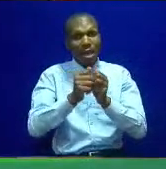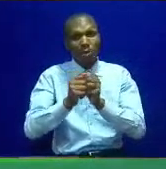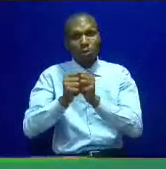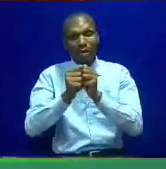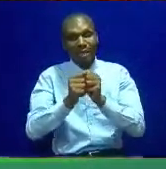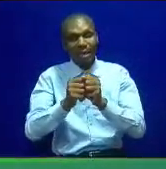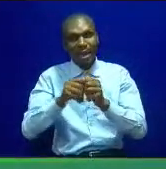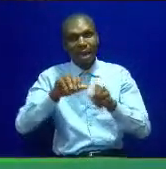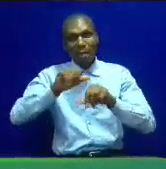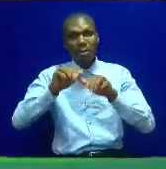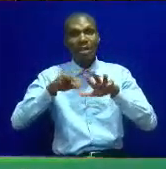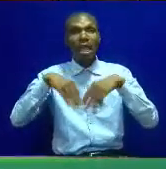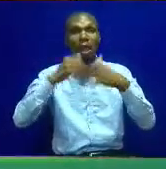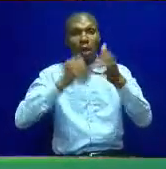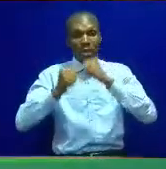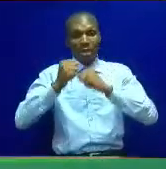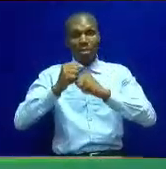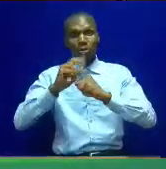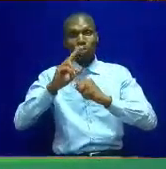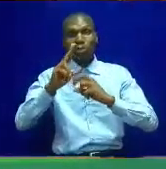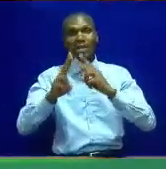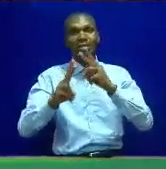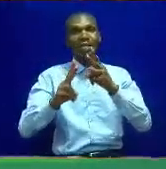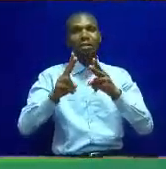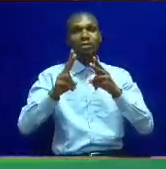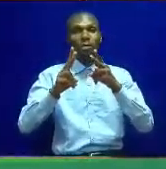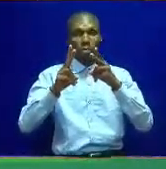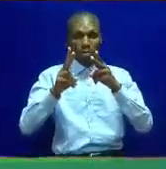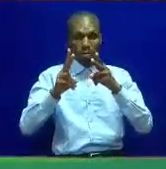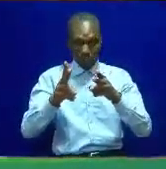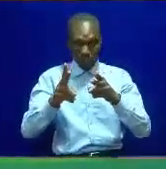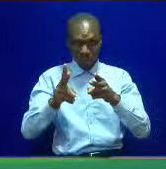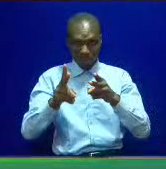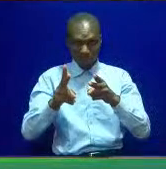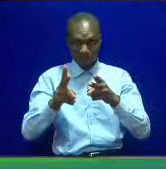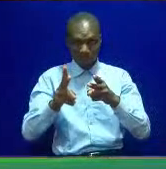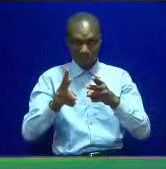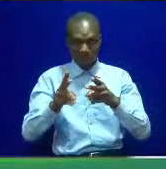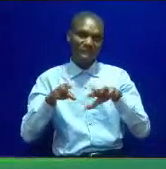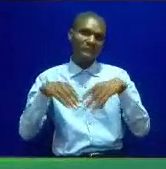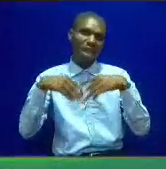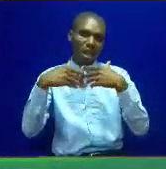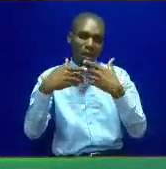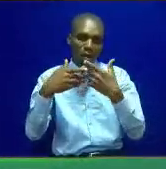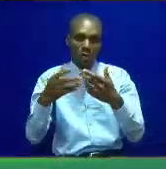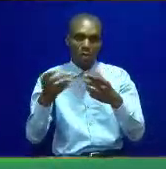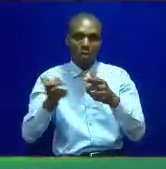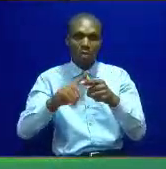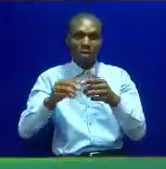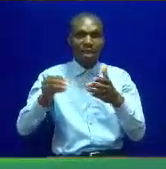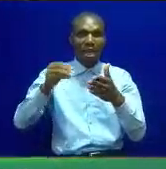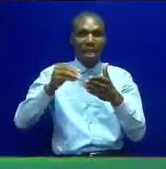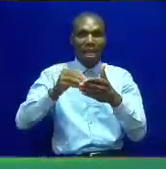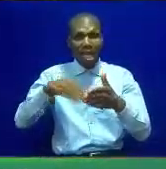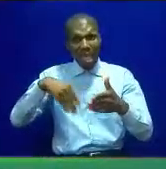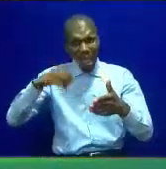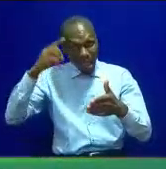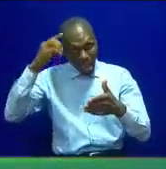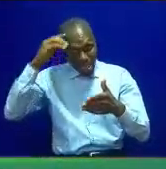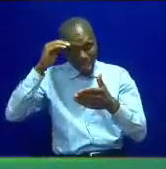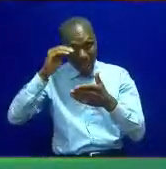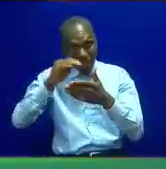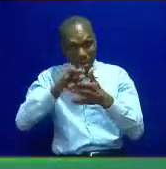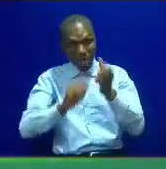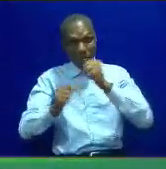biabo igoro ng'aki omwaka oyo bwejiri bwebere nemero ngebere naibere orenge bono ekero nande basemere bino omwaka bwejiri